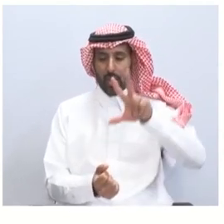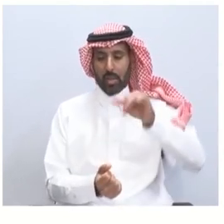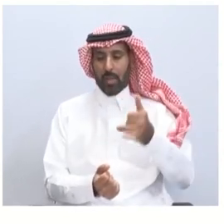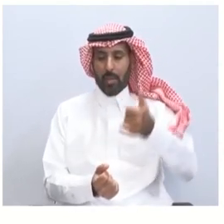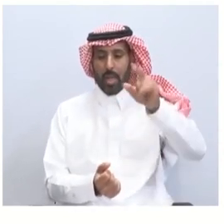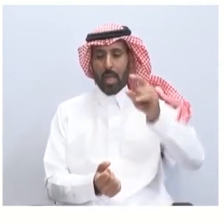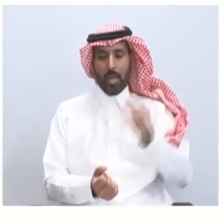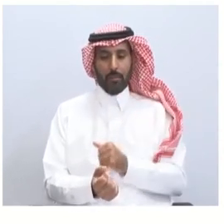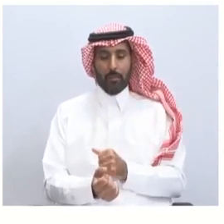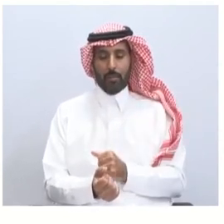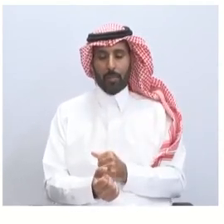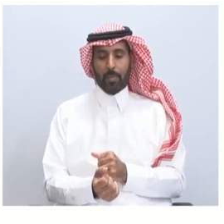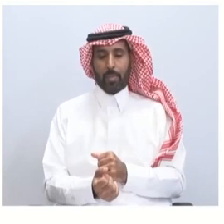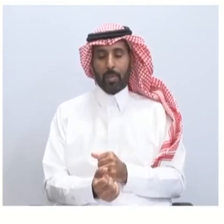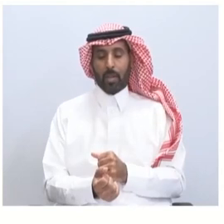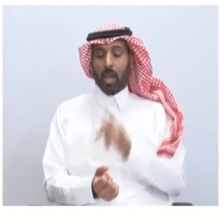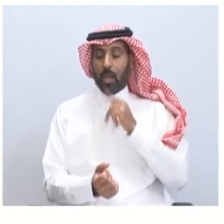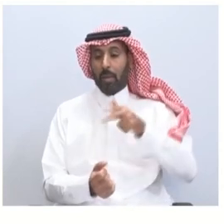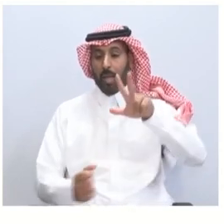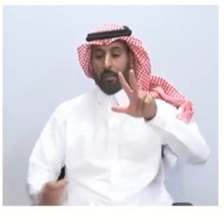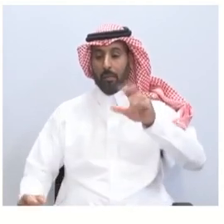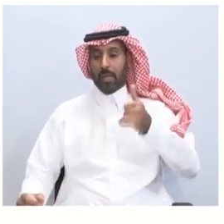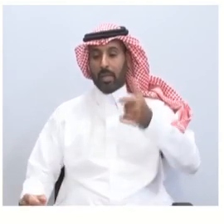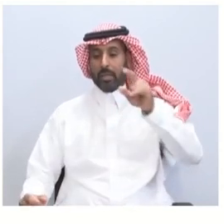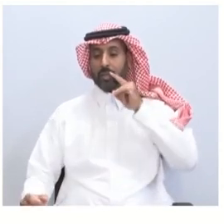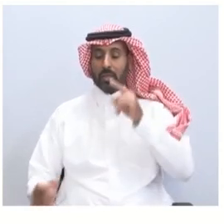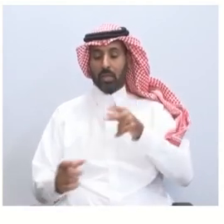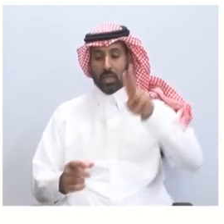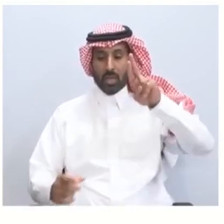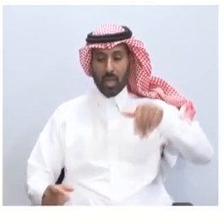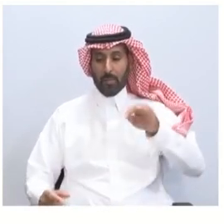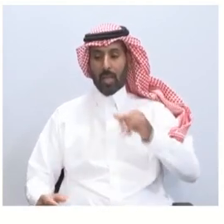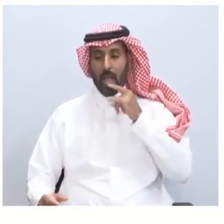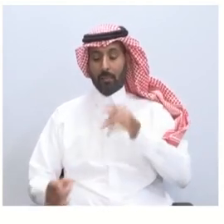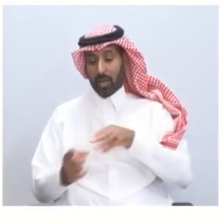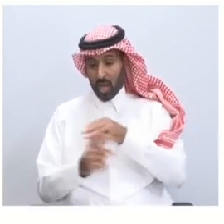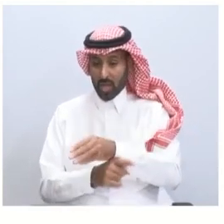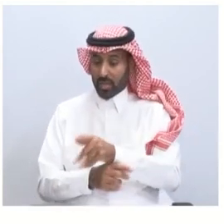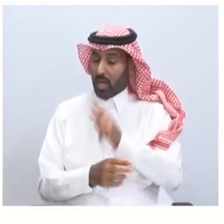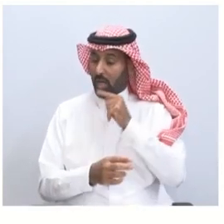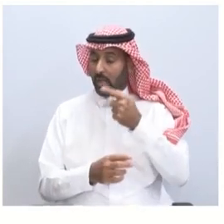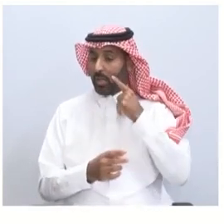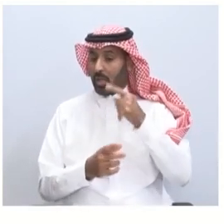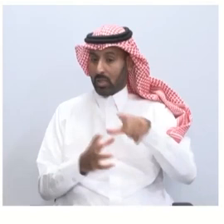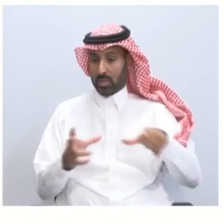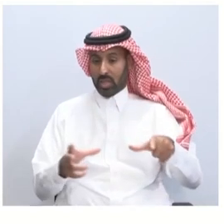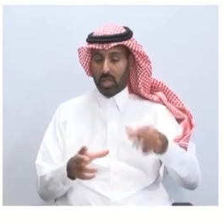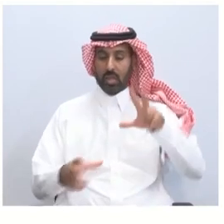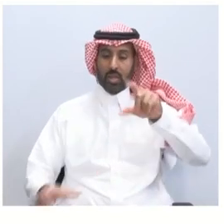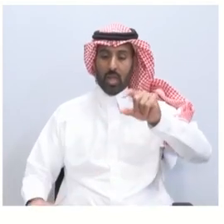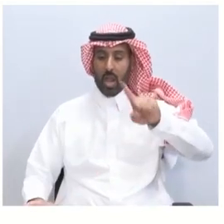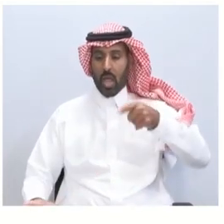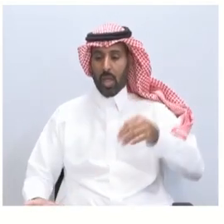او ان الامام تركي بن عبد الله غادر الدرعيه حتى لا يقع في اسر هذه